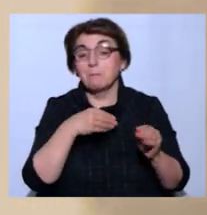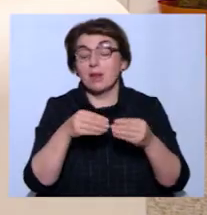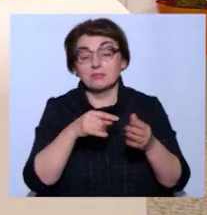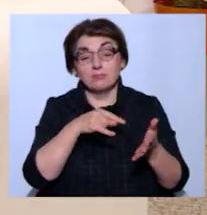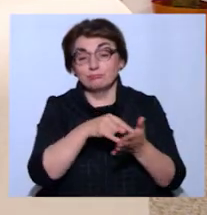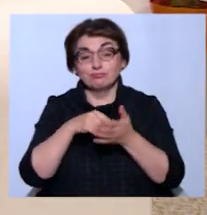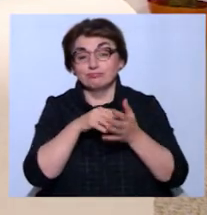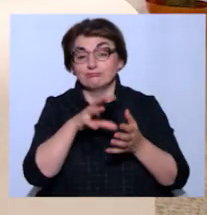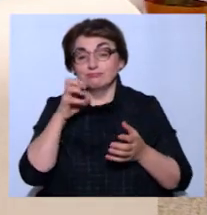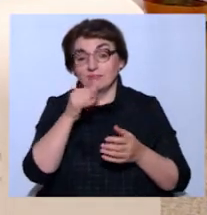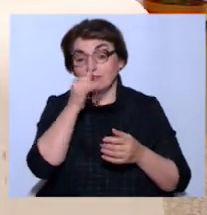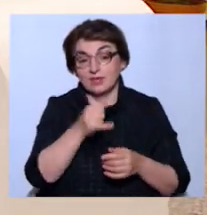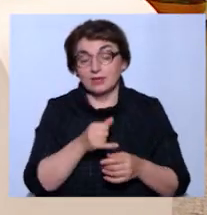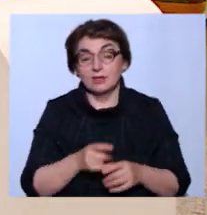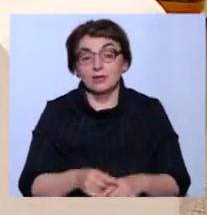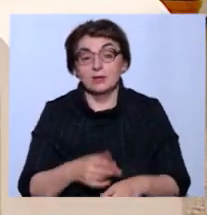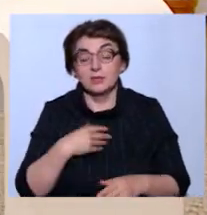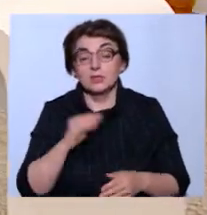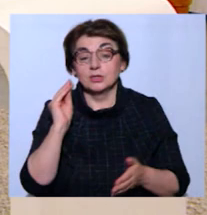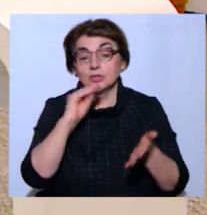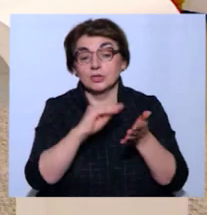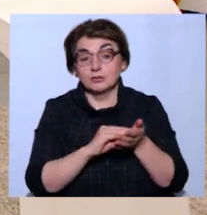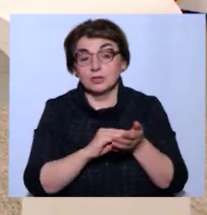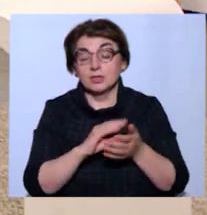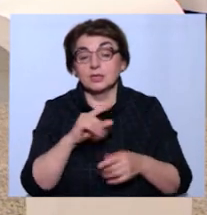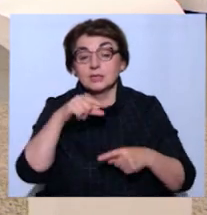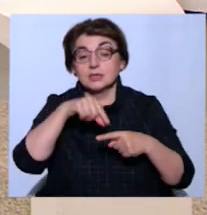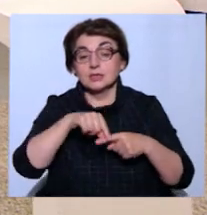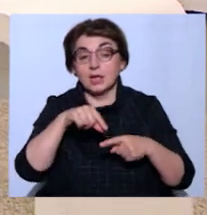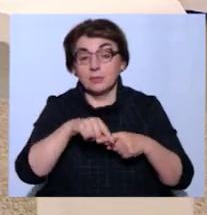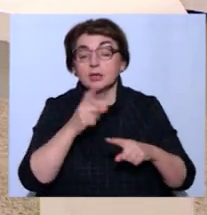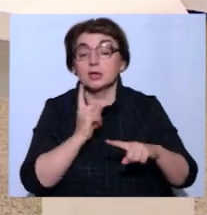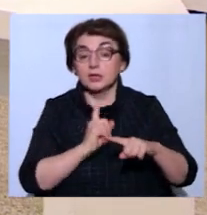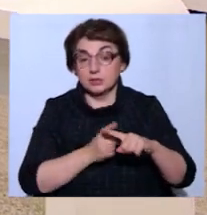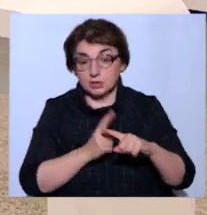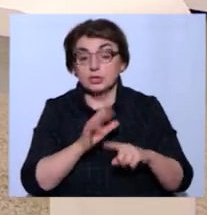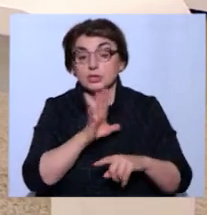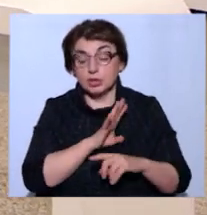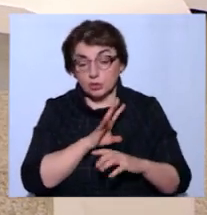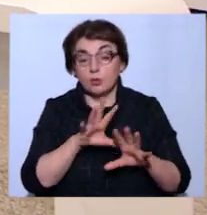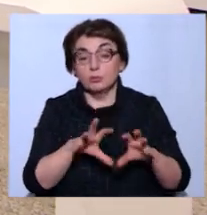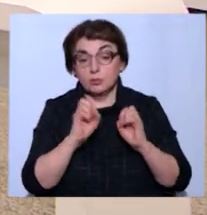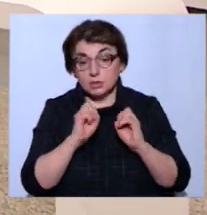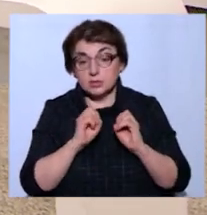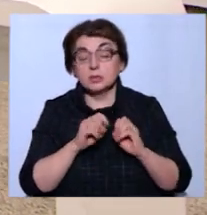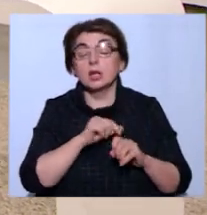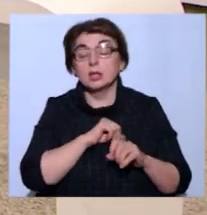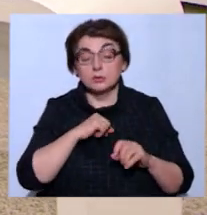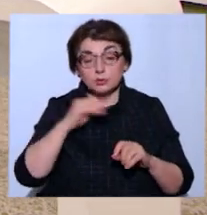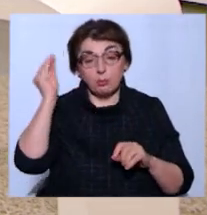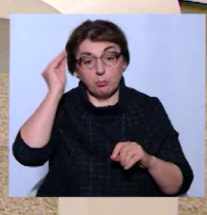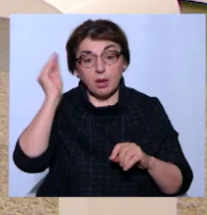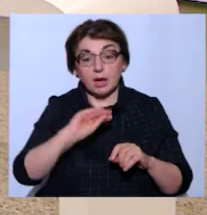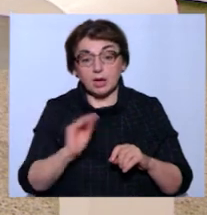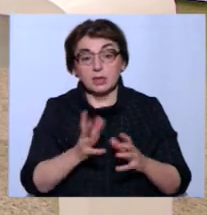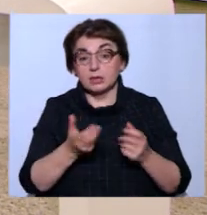პლასტმასისგან არის დამზადებული და მე შემიძლია სამაგრთან დავწერო, რადგან რკინის იყო მიიზიდა, ფანქარი არ მიიზიდა, რკინის კალამი